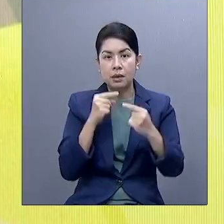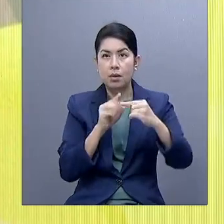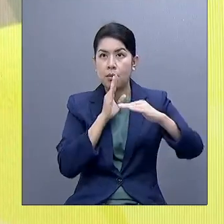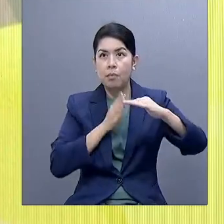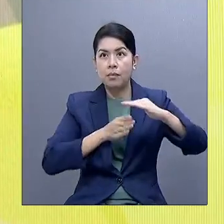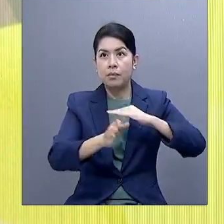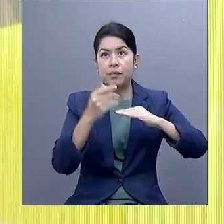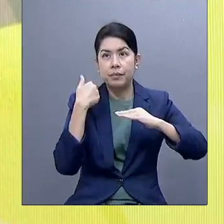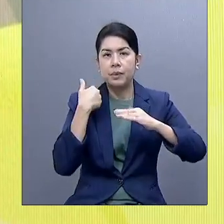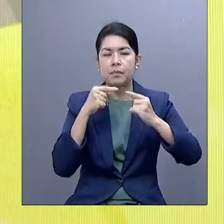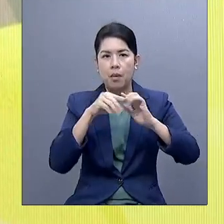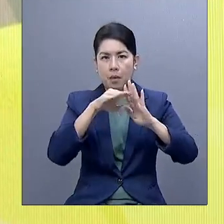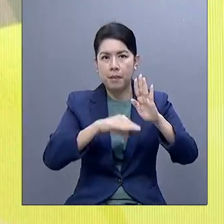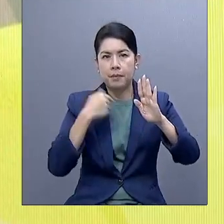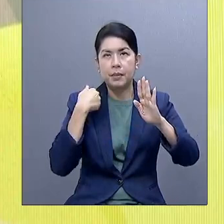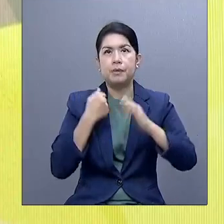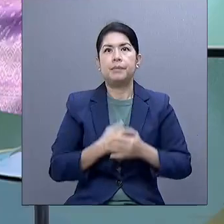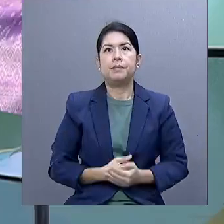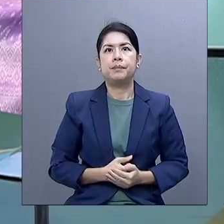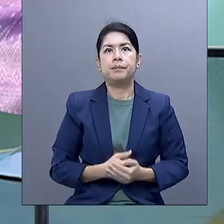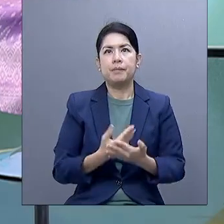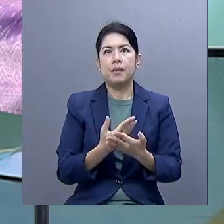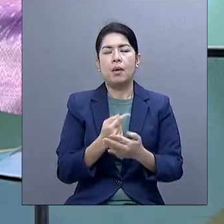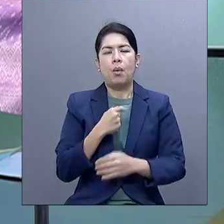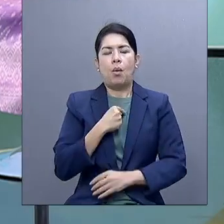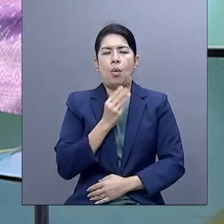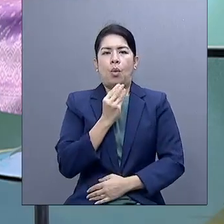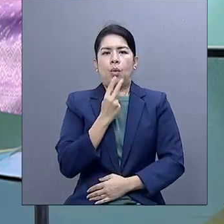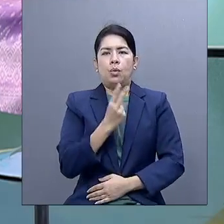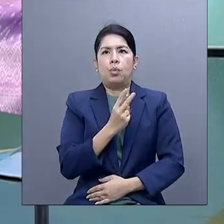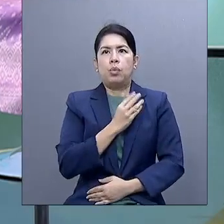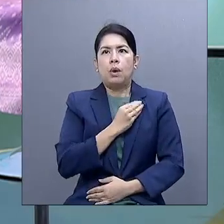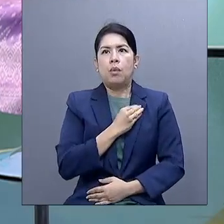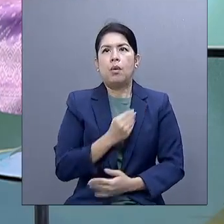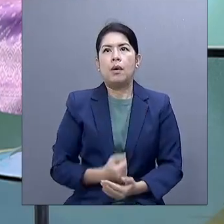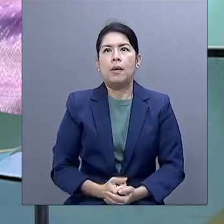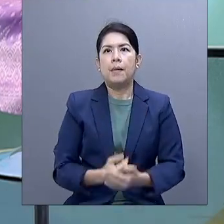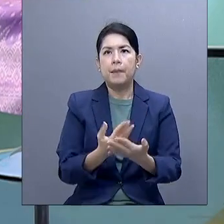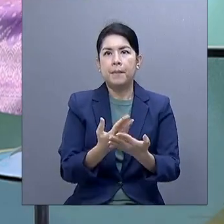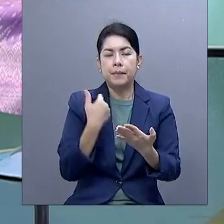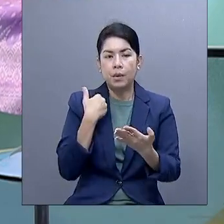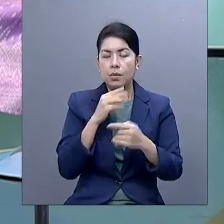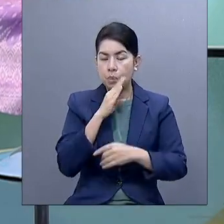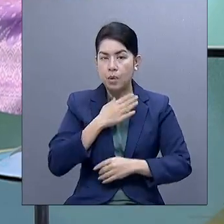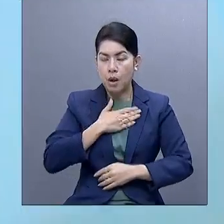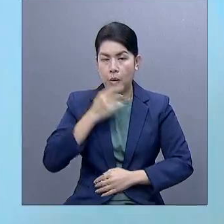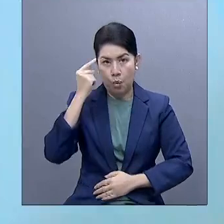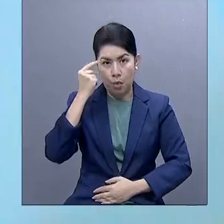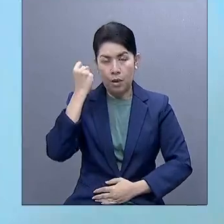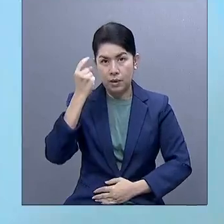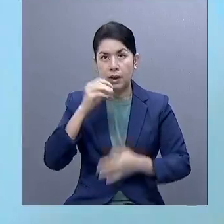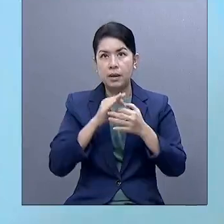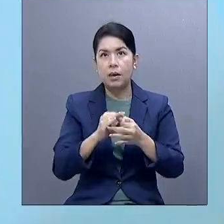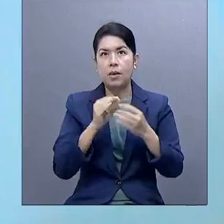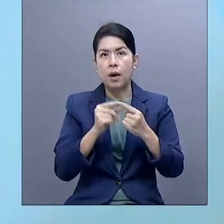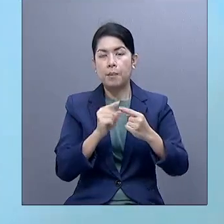จอแสงสว่างแน่นอน ใช่ไหมฮะแต่มันน่ากลัวนะมันมืดอยู่ ใช่ค่ะเพราะฉะนั้นเนี่ยความกันที่มีความรู้เรื่องของการจัดการเวล